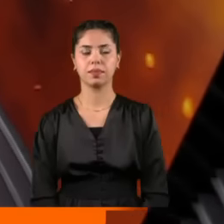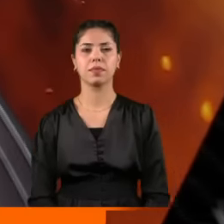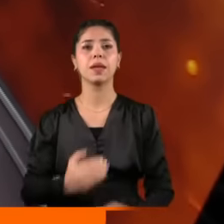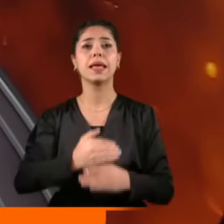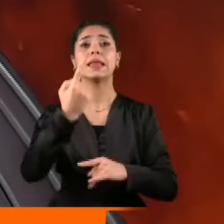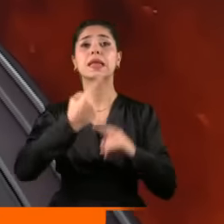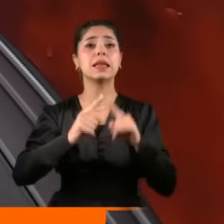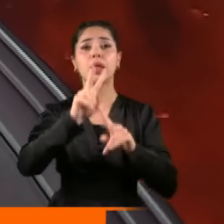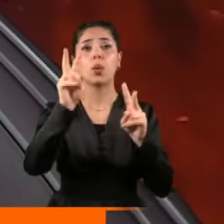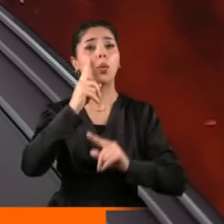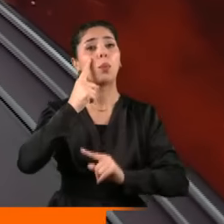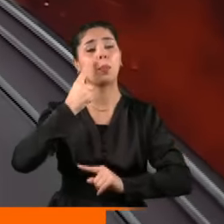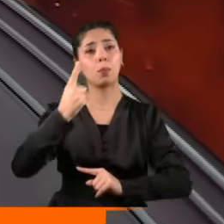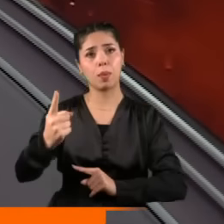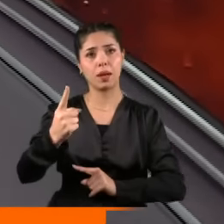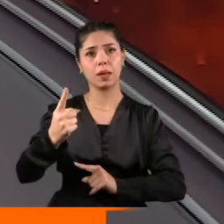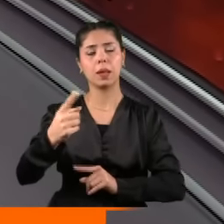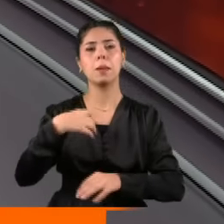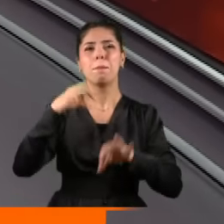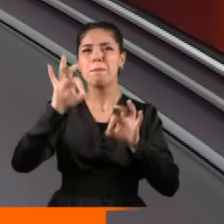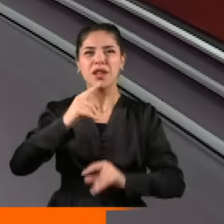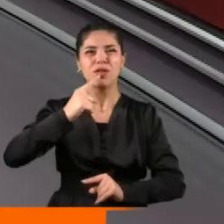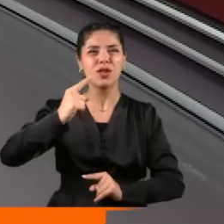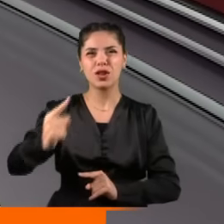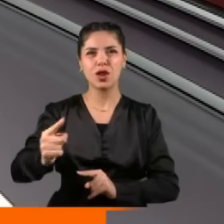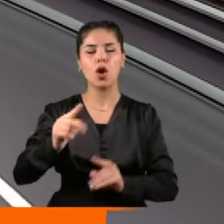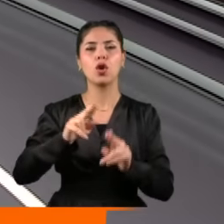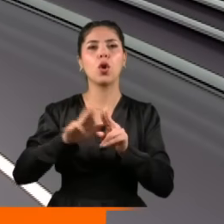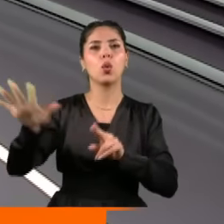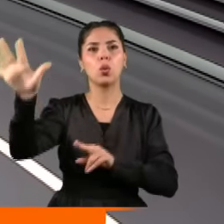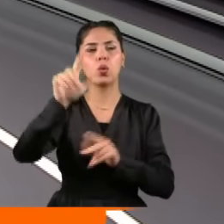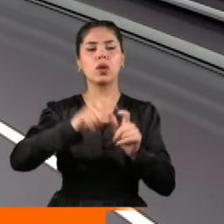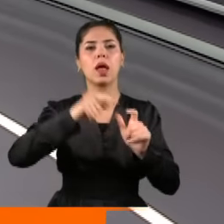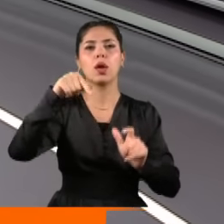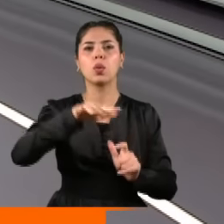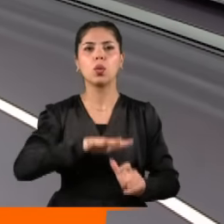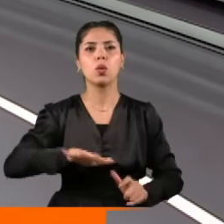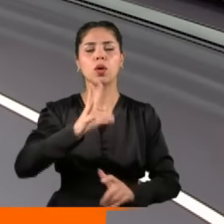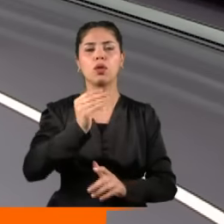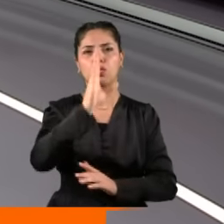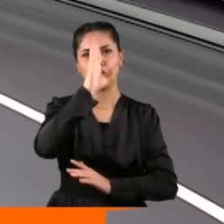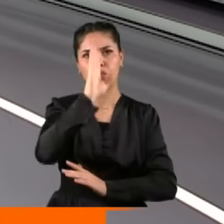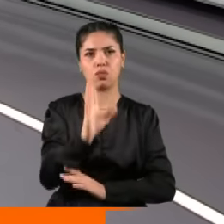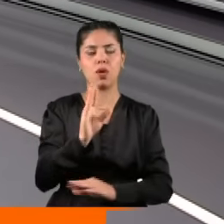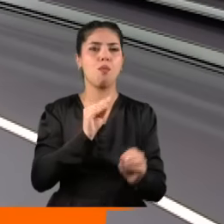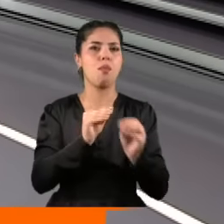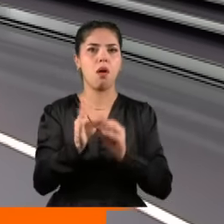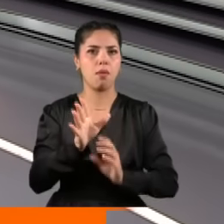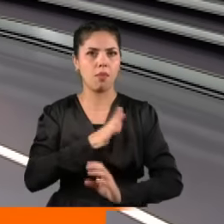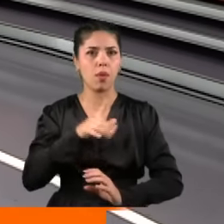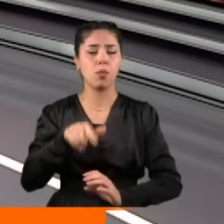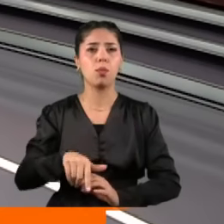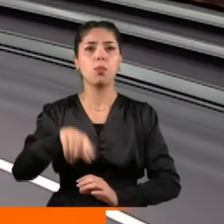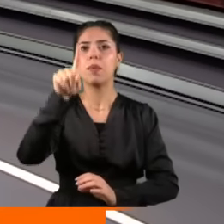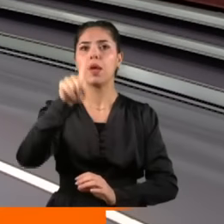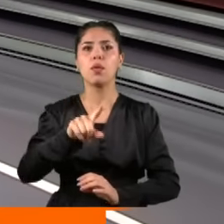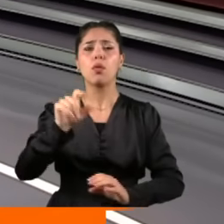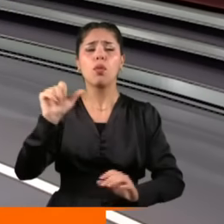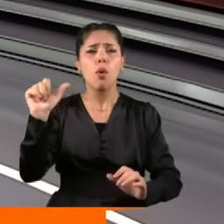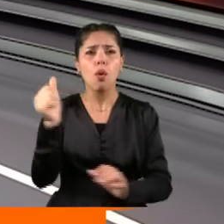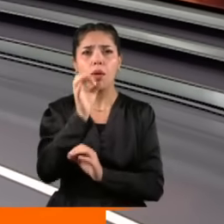Dış politikayla devam edelim. Girişte de söylemiştik. Hem kuzeyimizde hem de güneyimizde çok ciddi, can yakıcı sorunlar var. Bugünün en çarpıcı